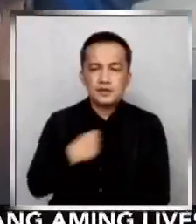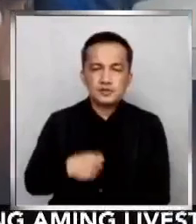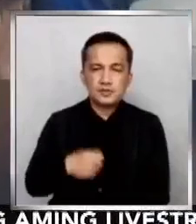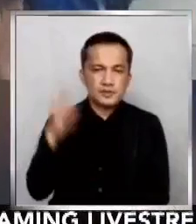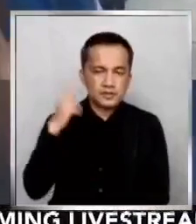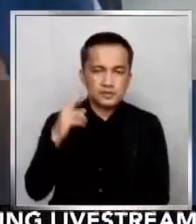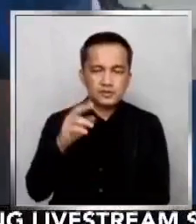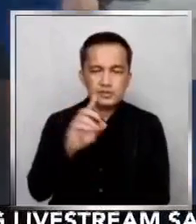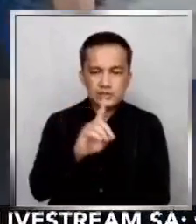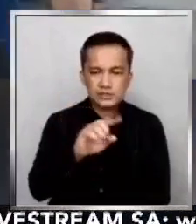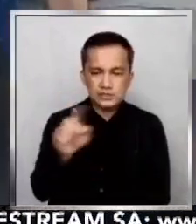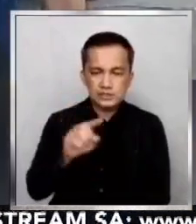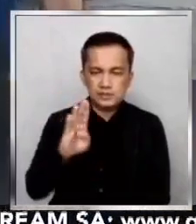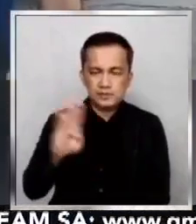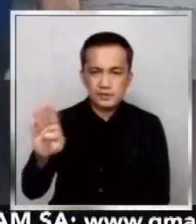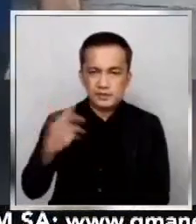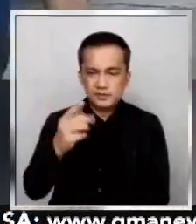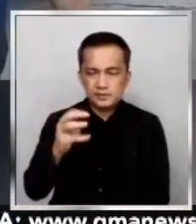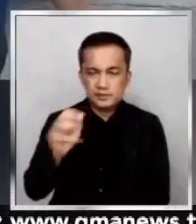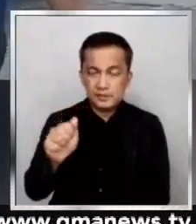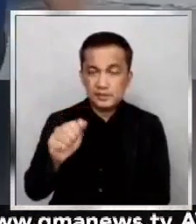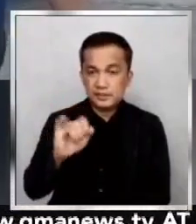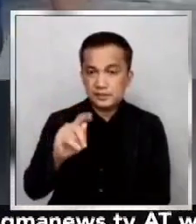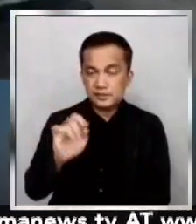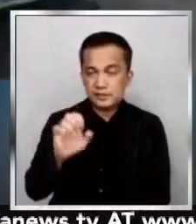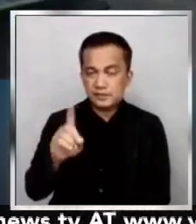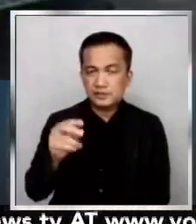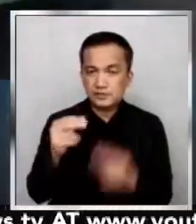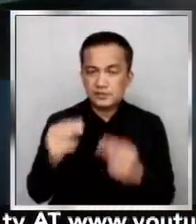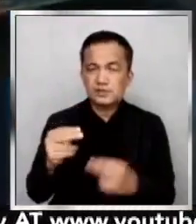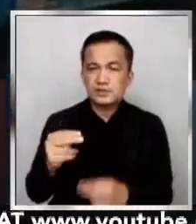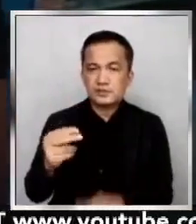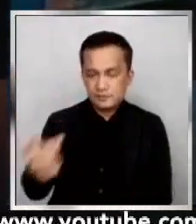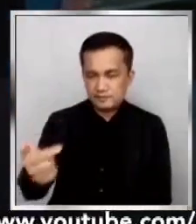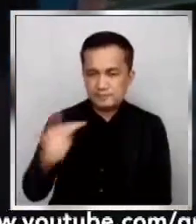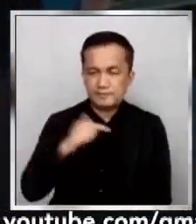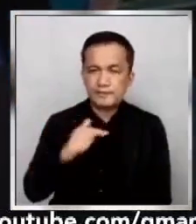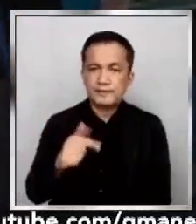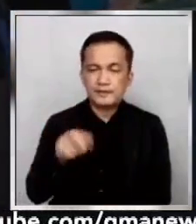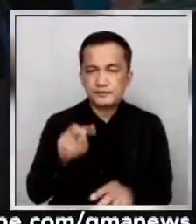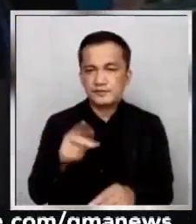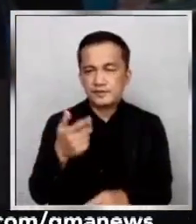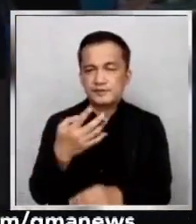at GMA Integrated News, Luisito Santos, Nakatutok, 24 Horas.